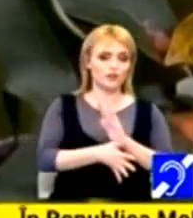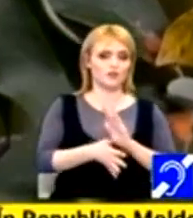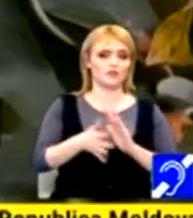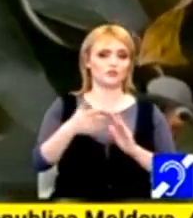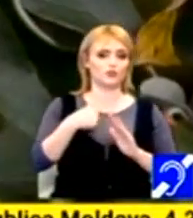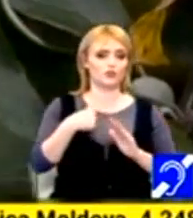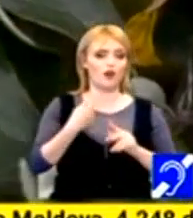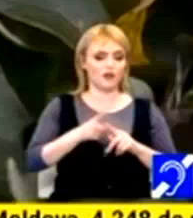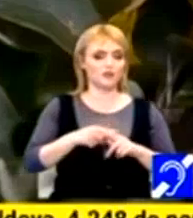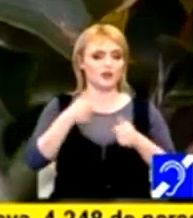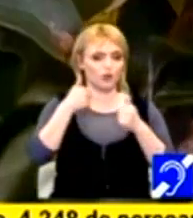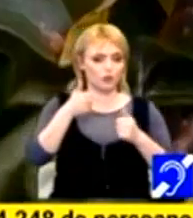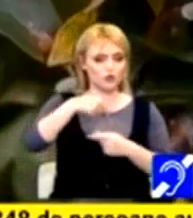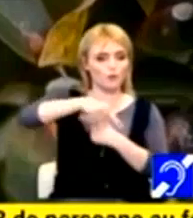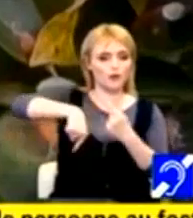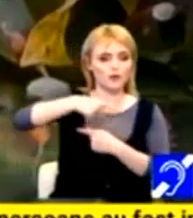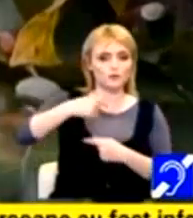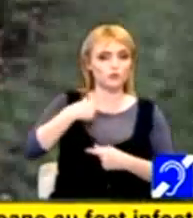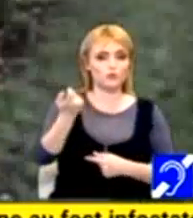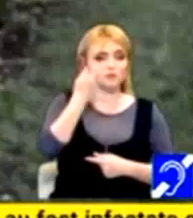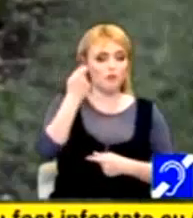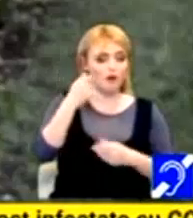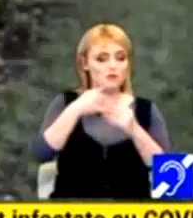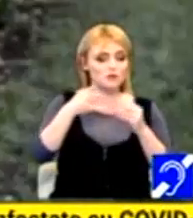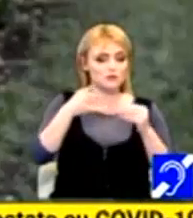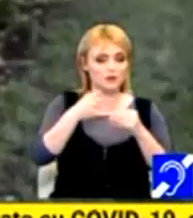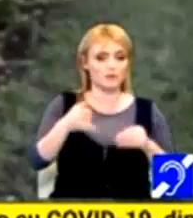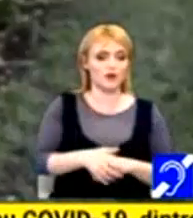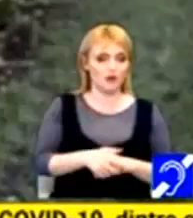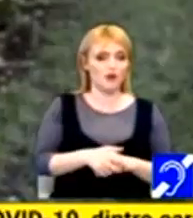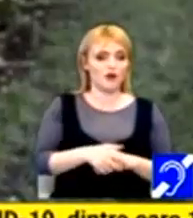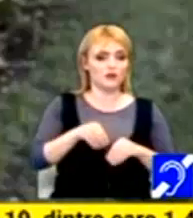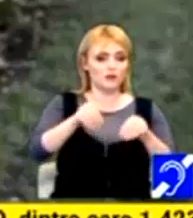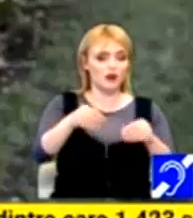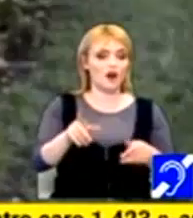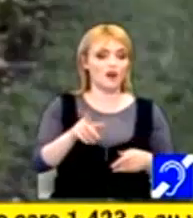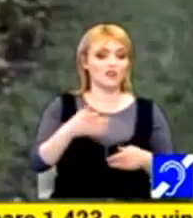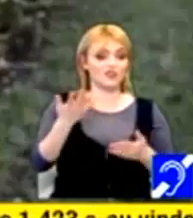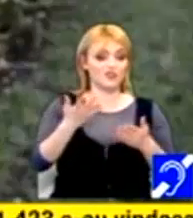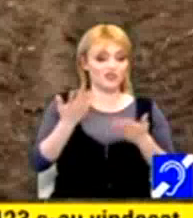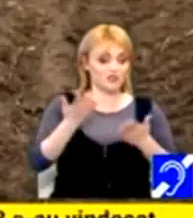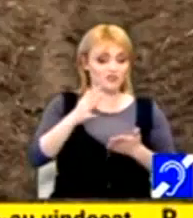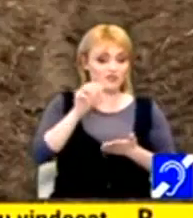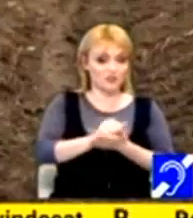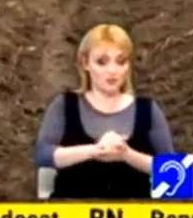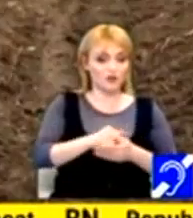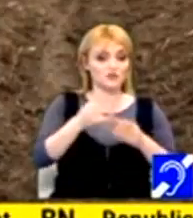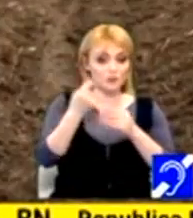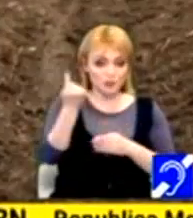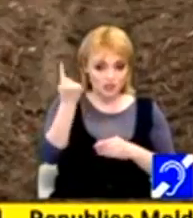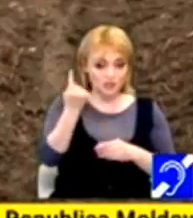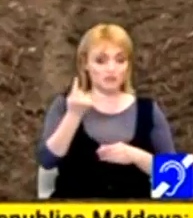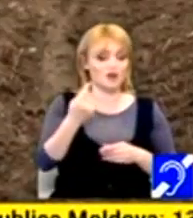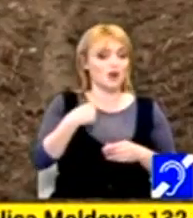mult hectare. Ca să cultivezi grâu, ai nevoie de sute de hectare.